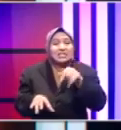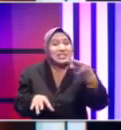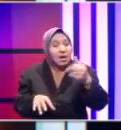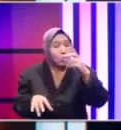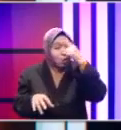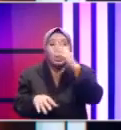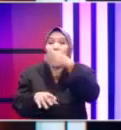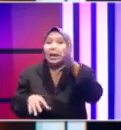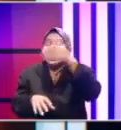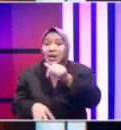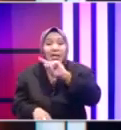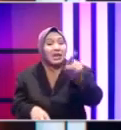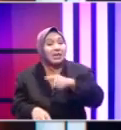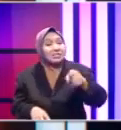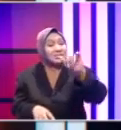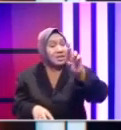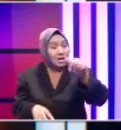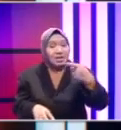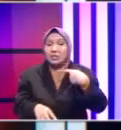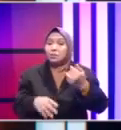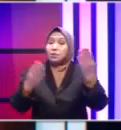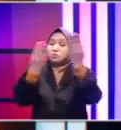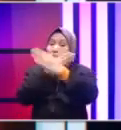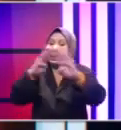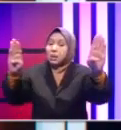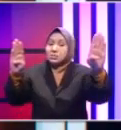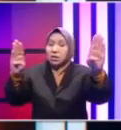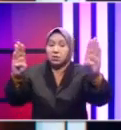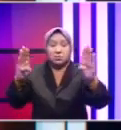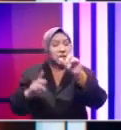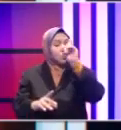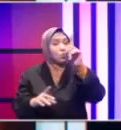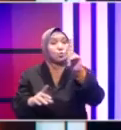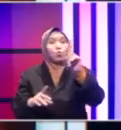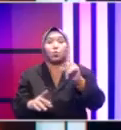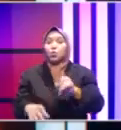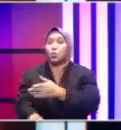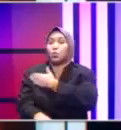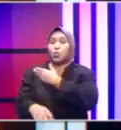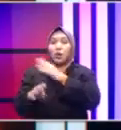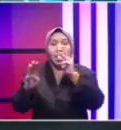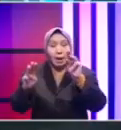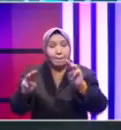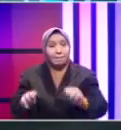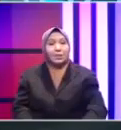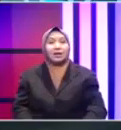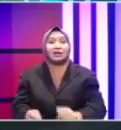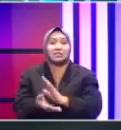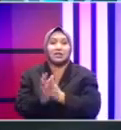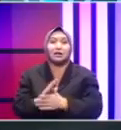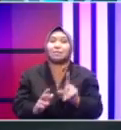nak batalkan besar tersebut maka kita perlu membebaskan seorang hamba Subhanallah beribadah oleh Hahaha